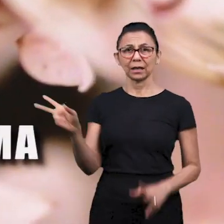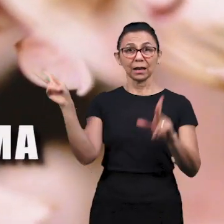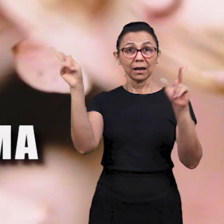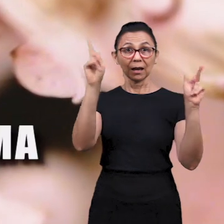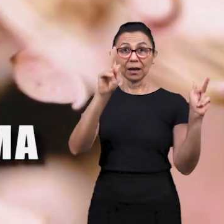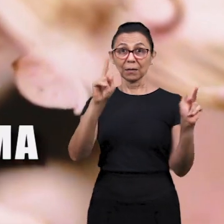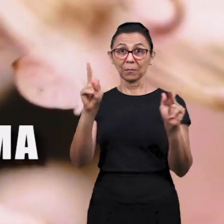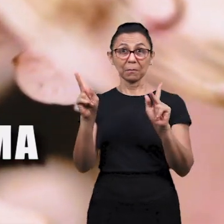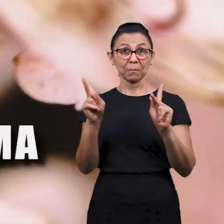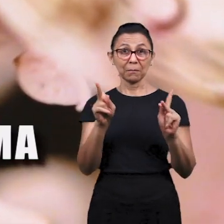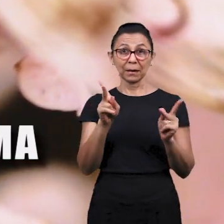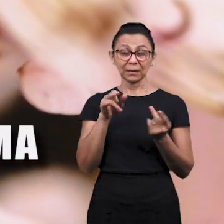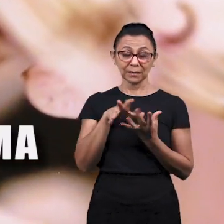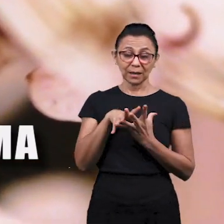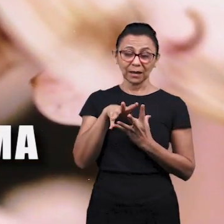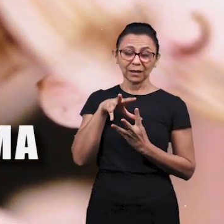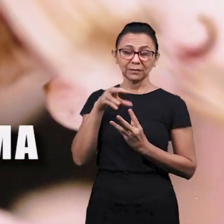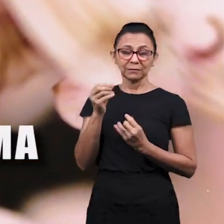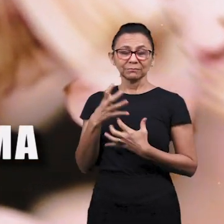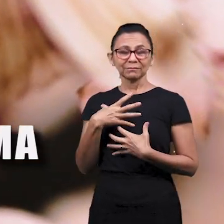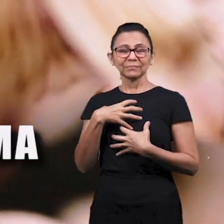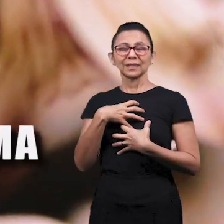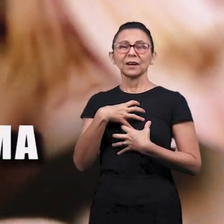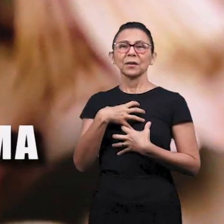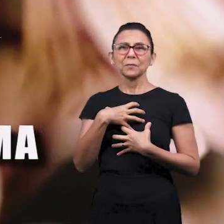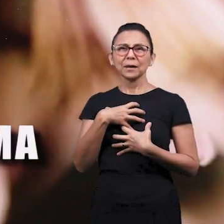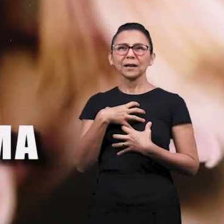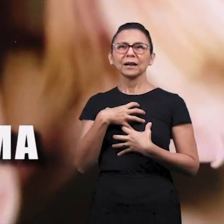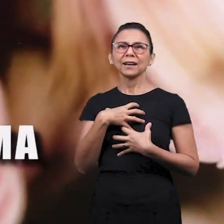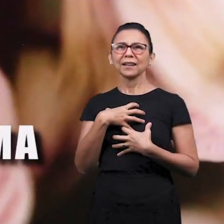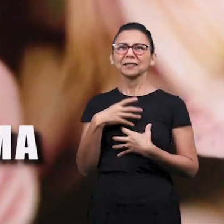Этот мир я чувствую в душе.